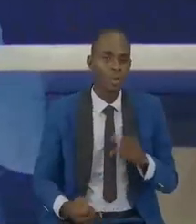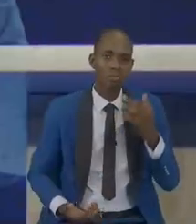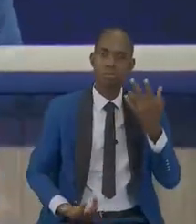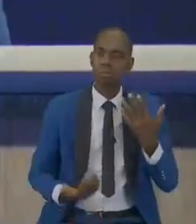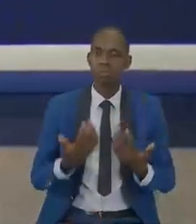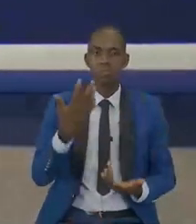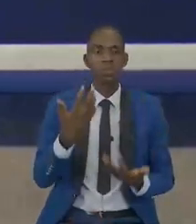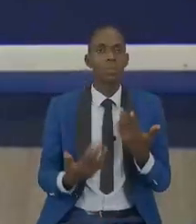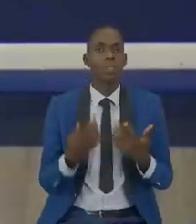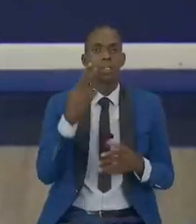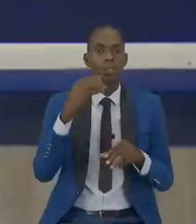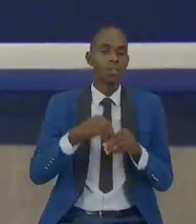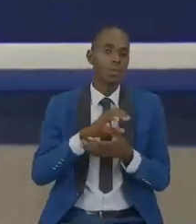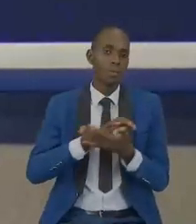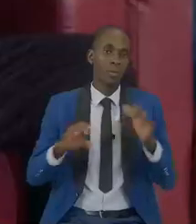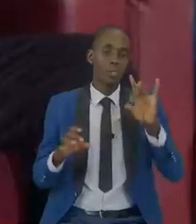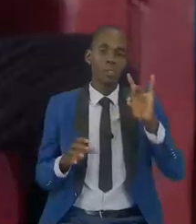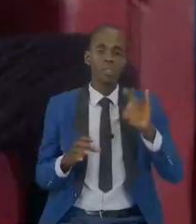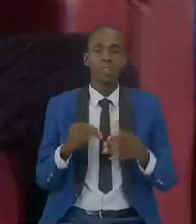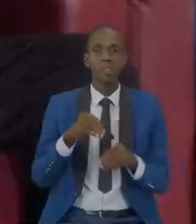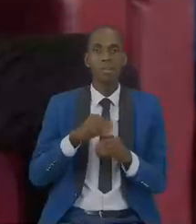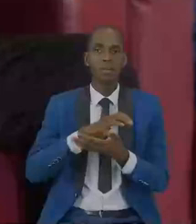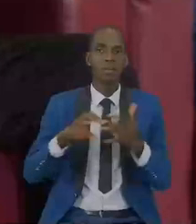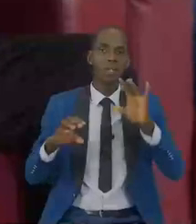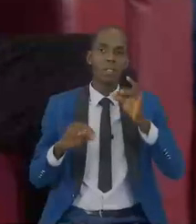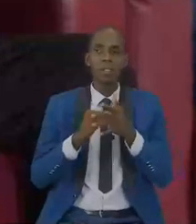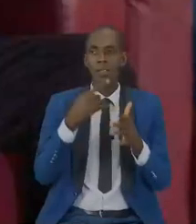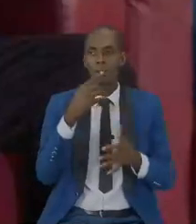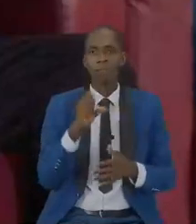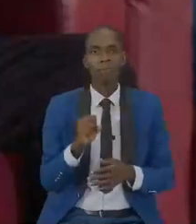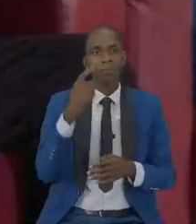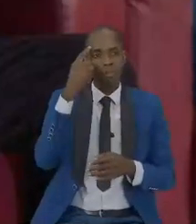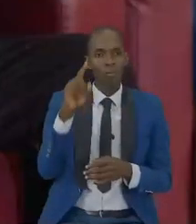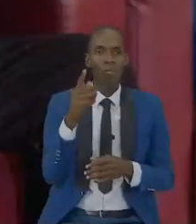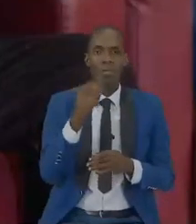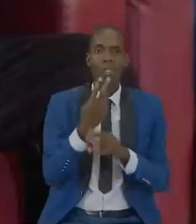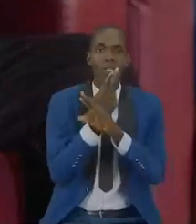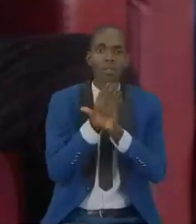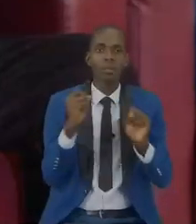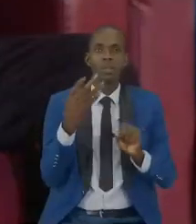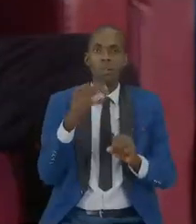libération de cette vieille ancienne fournaise.